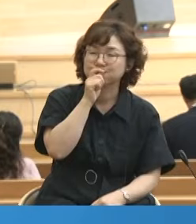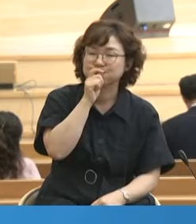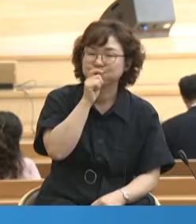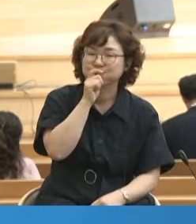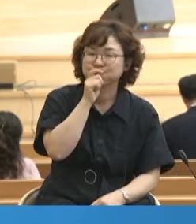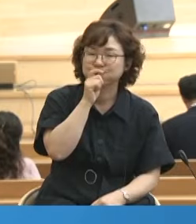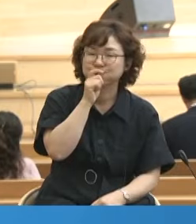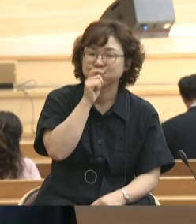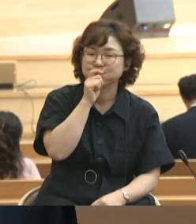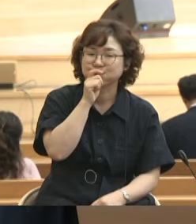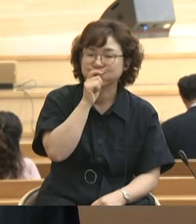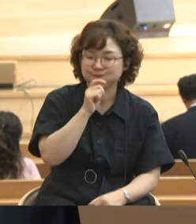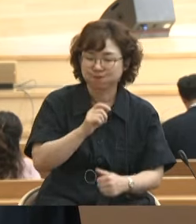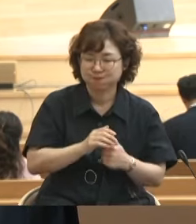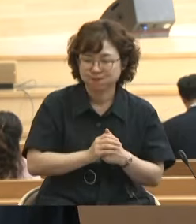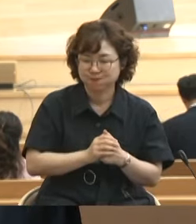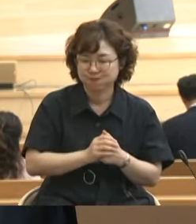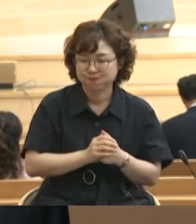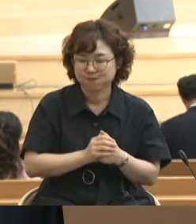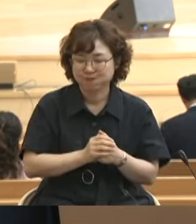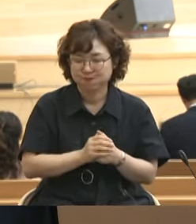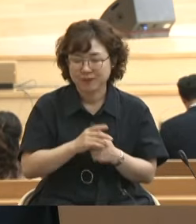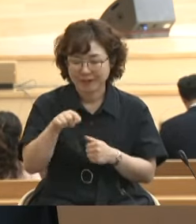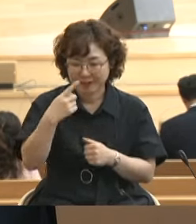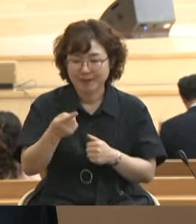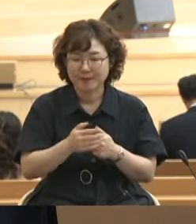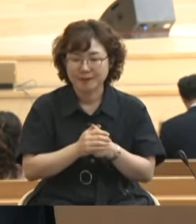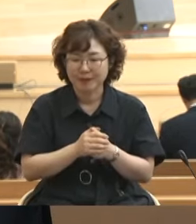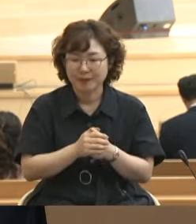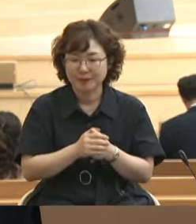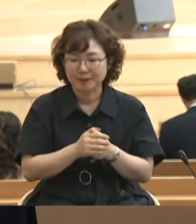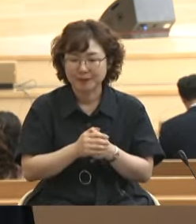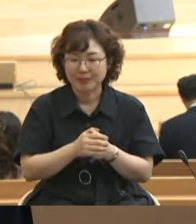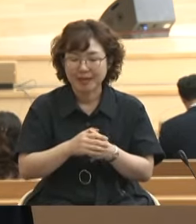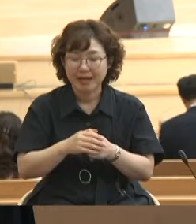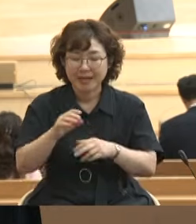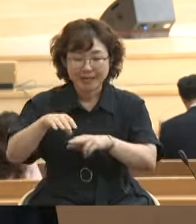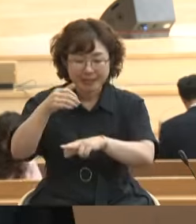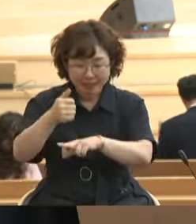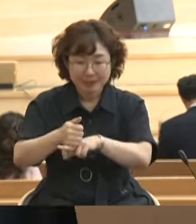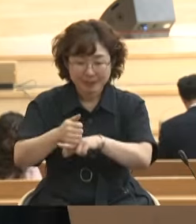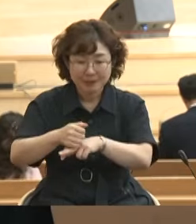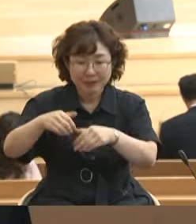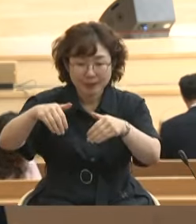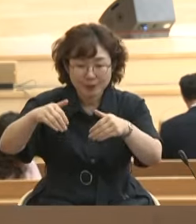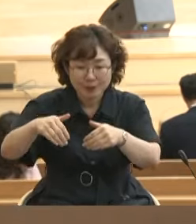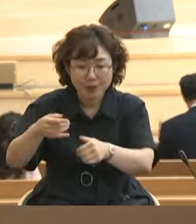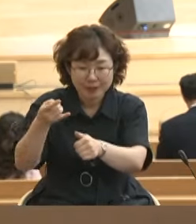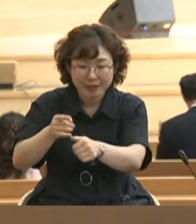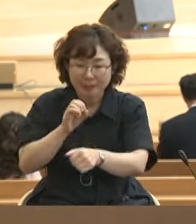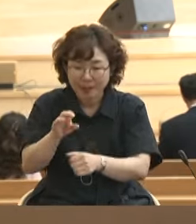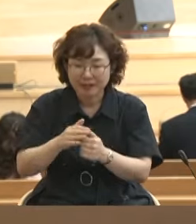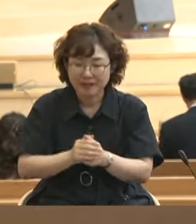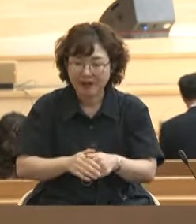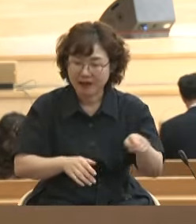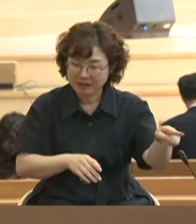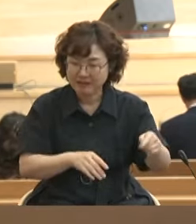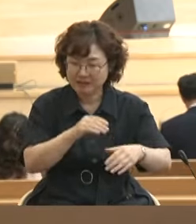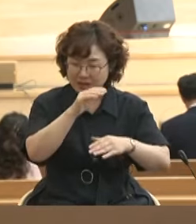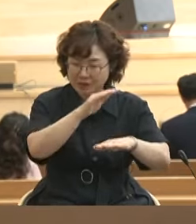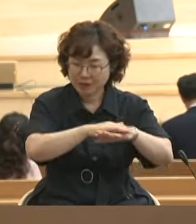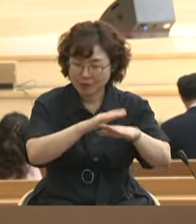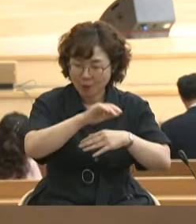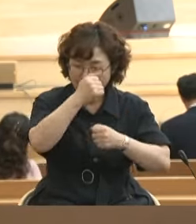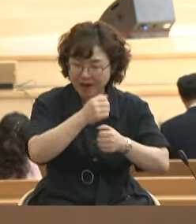못하거늘. 그 다음 구절 읽어볼까요? 이렇게 나옵니다. 읽습니다. 시작. 임금이 사환들에게 말하되